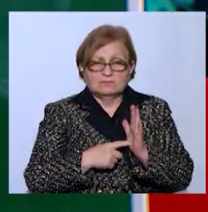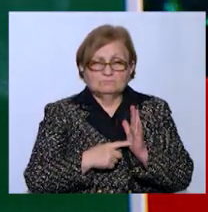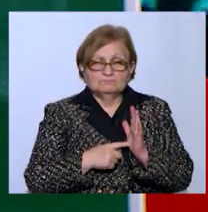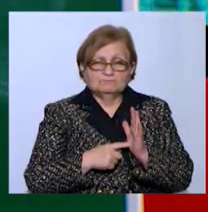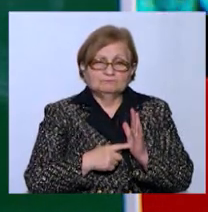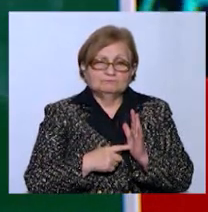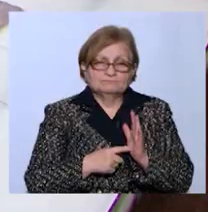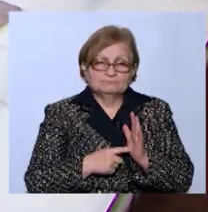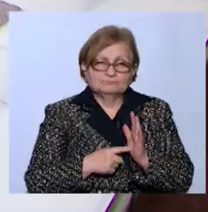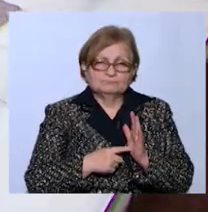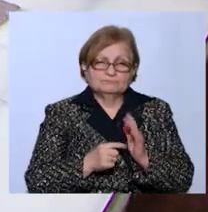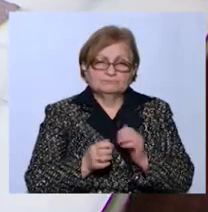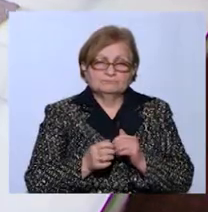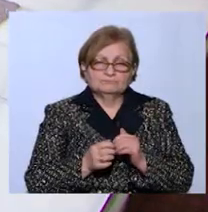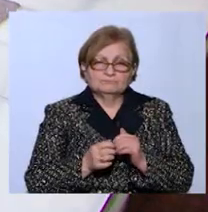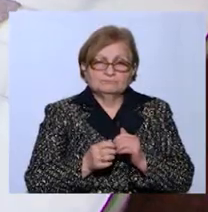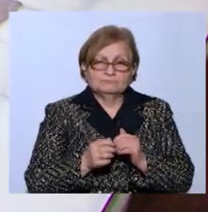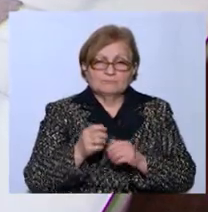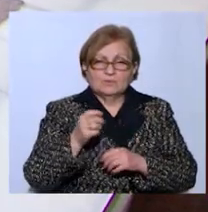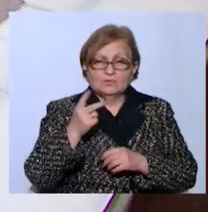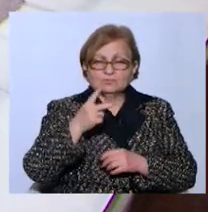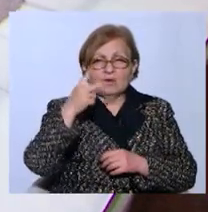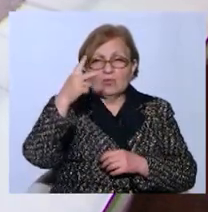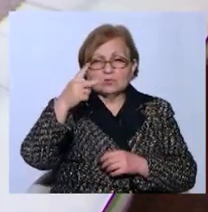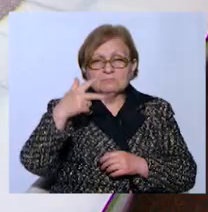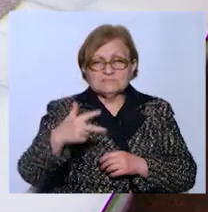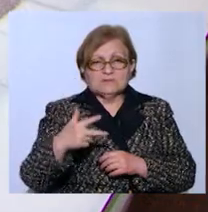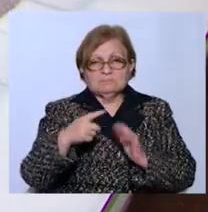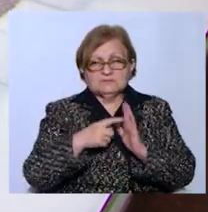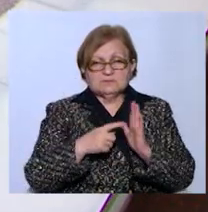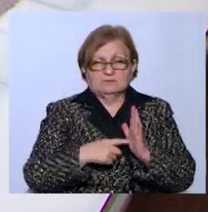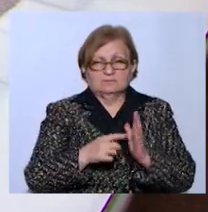გავყო? გავყო 2 მესამედზე.